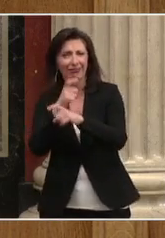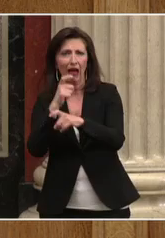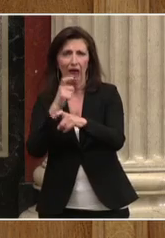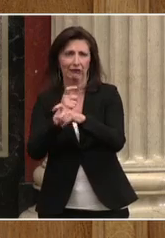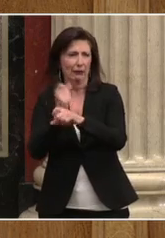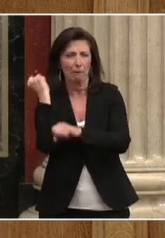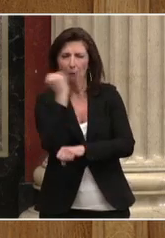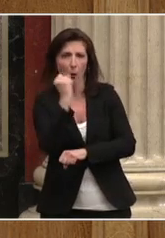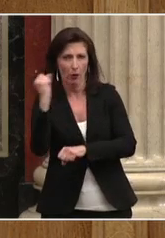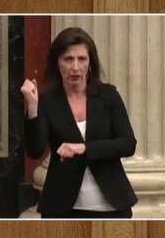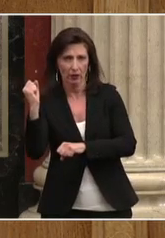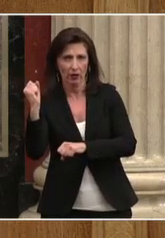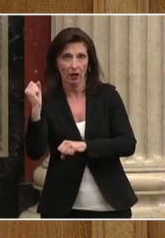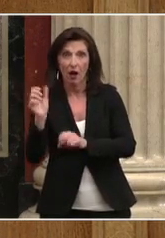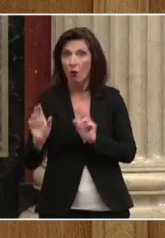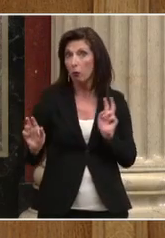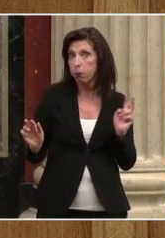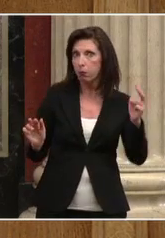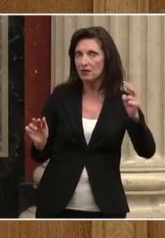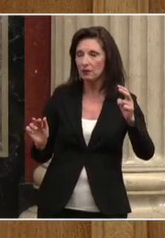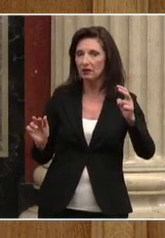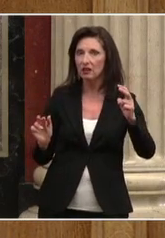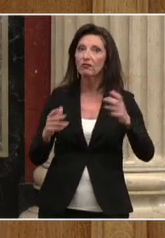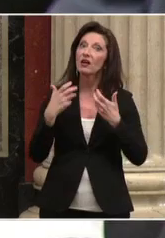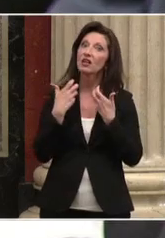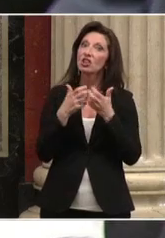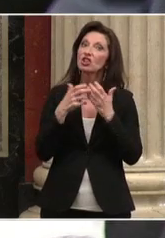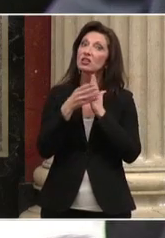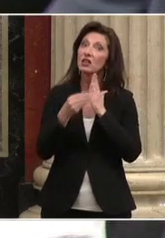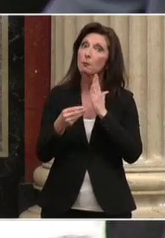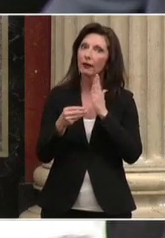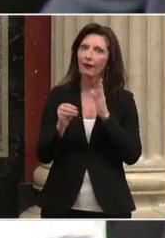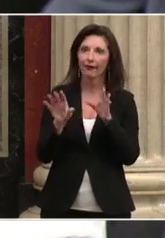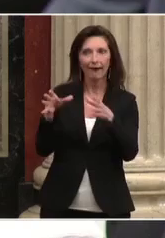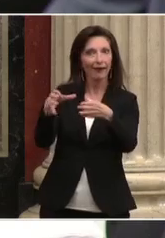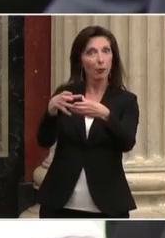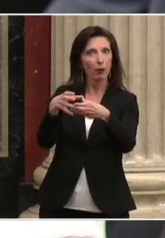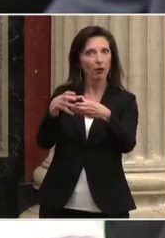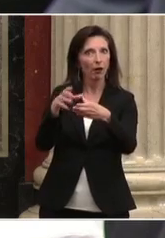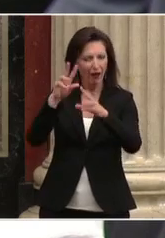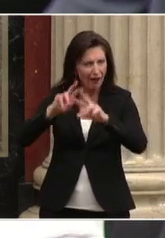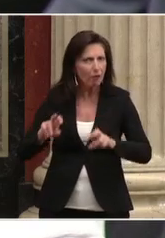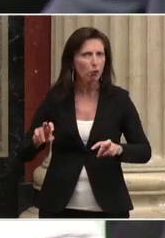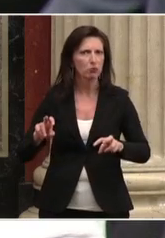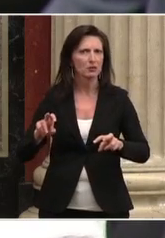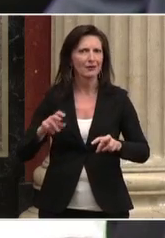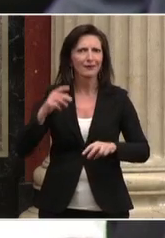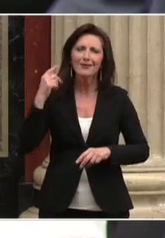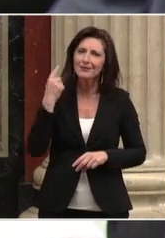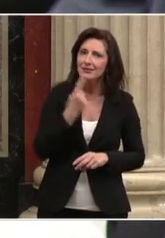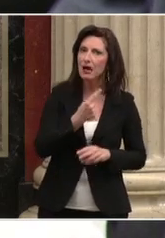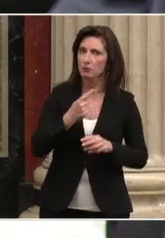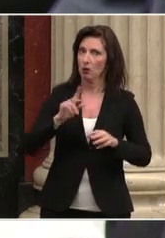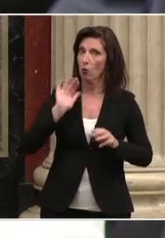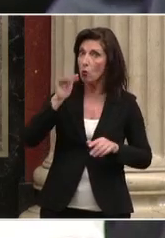der Perspektive der Historikerin, die das Ghetto analysiert, das sie selbst überlebt hat und die Geschichte